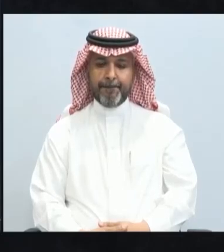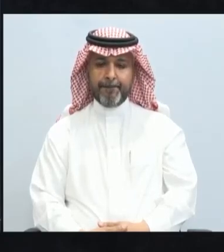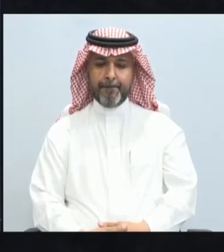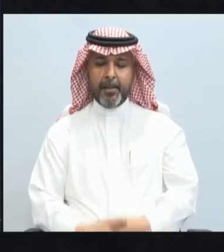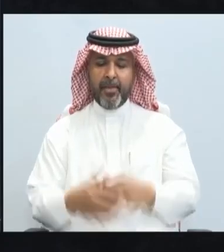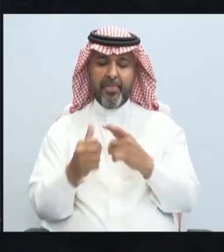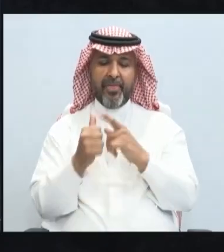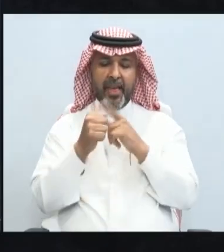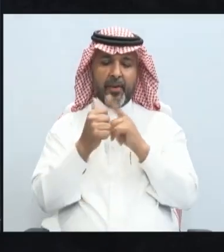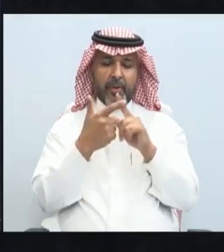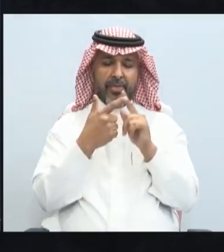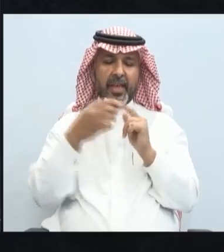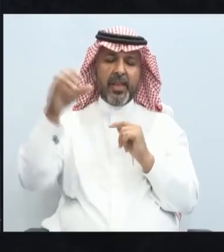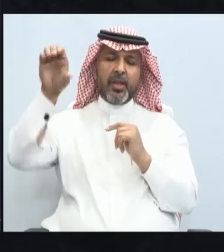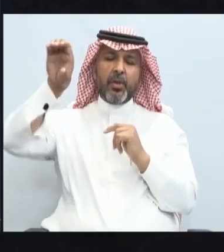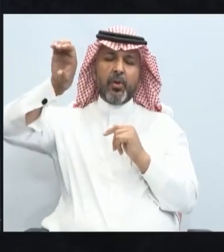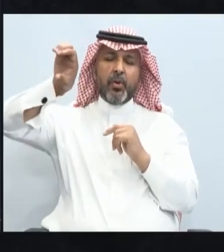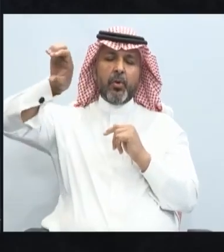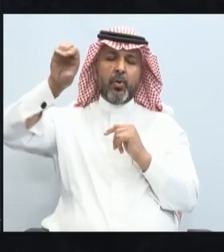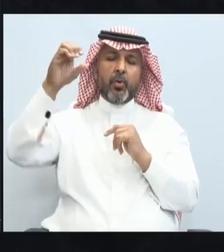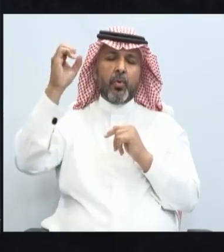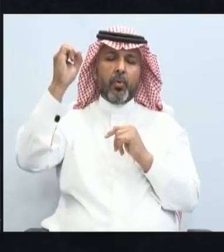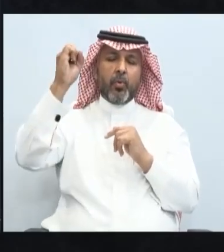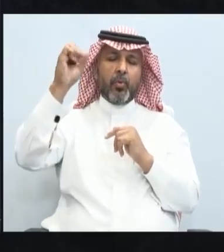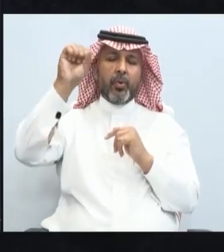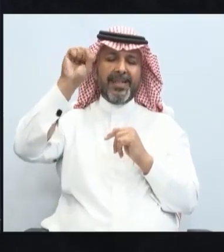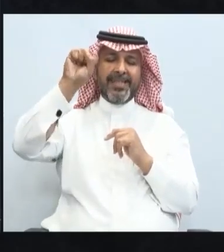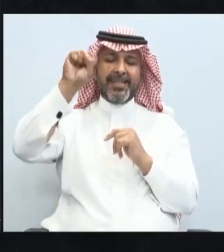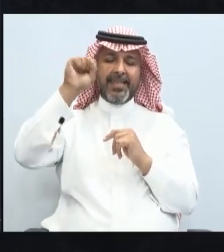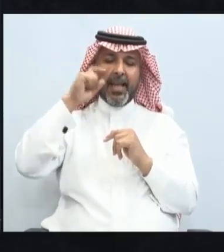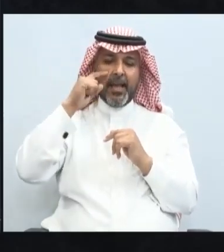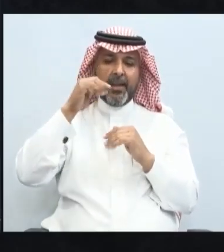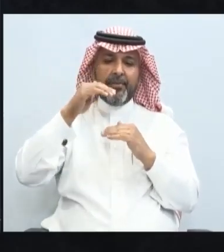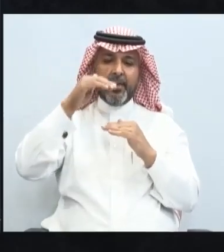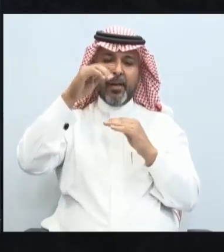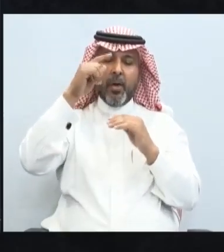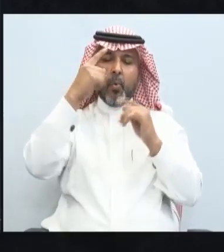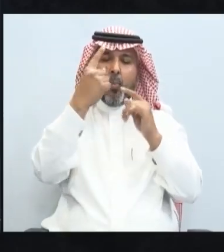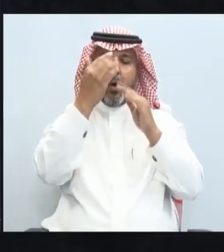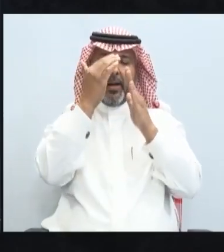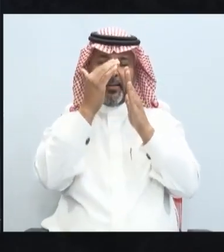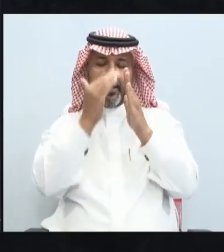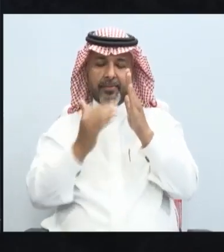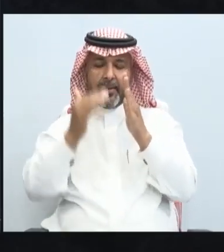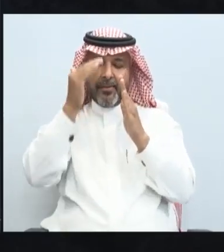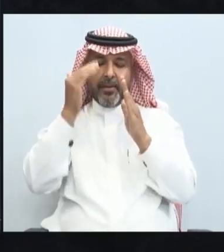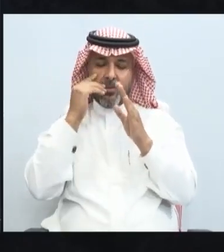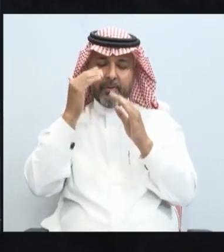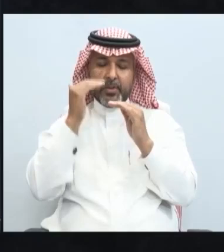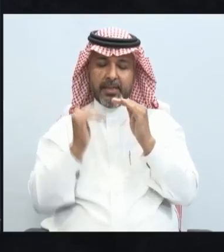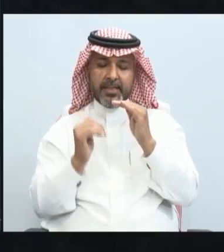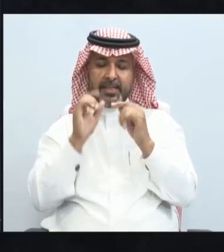في الكوساين نفس الفكره ولكن لاحظ انها بدات من الاعلى بدات من عند الواحد ثم نزلت للصفر ثم السالب واحد ثم الصفر بهذا